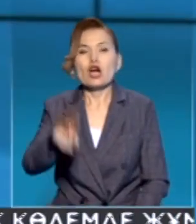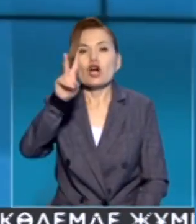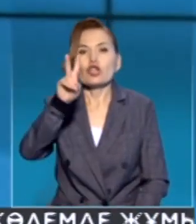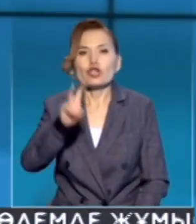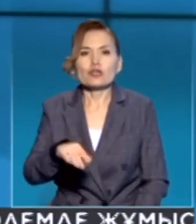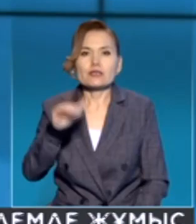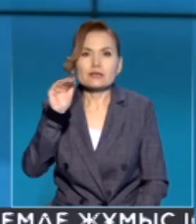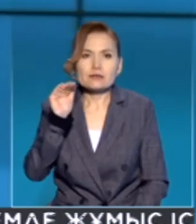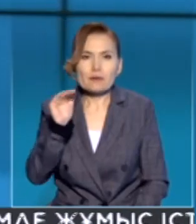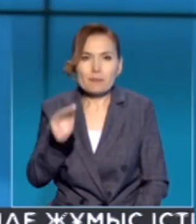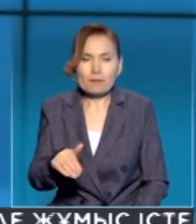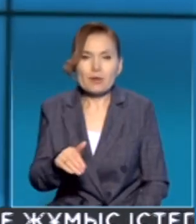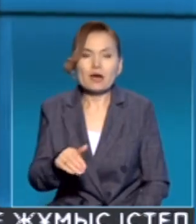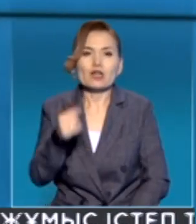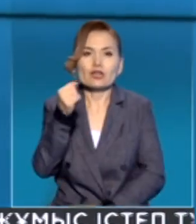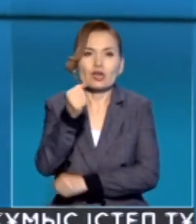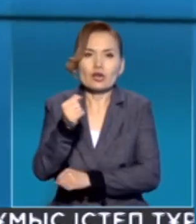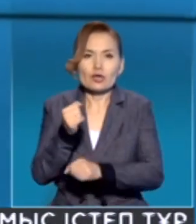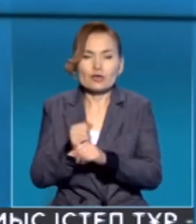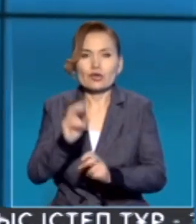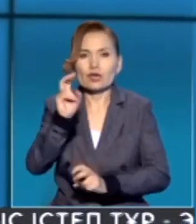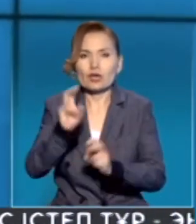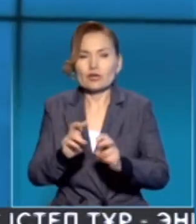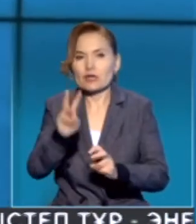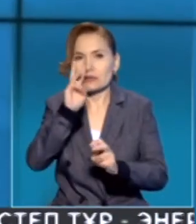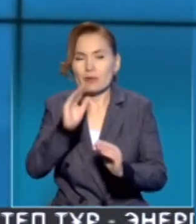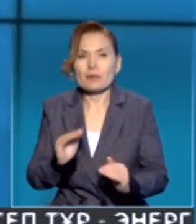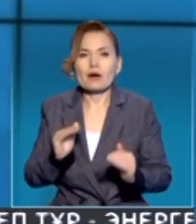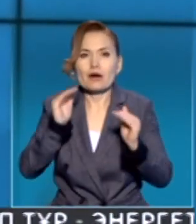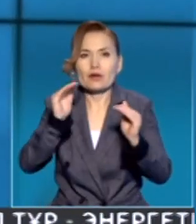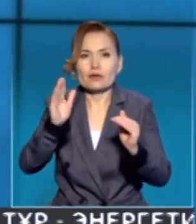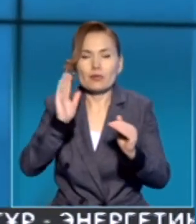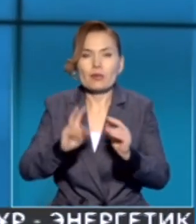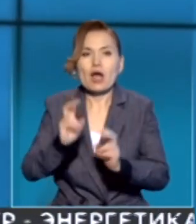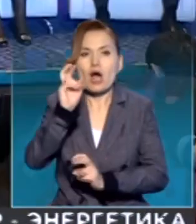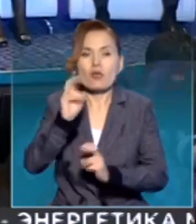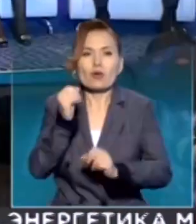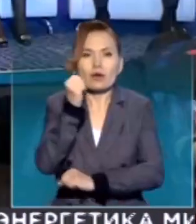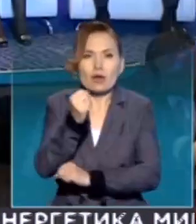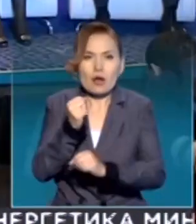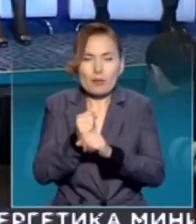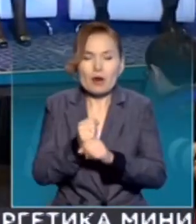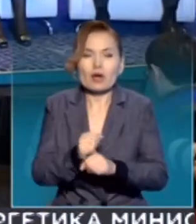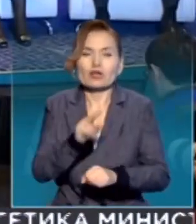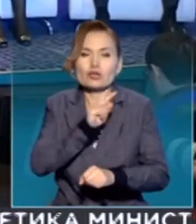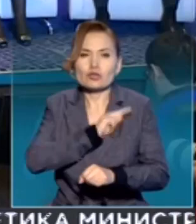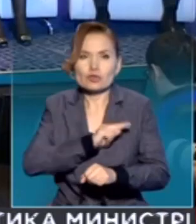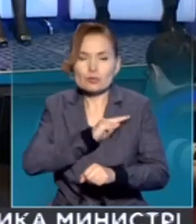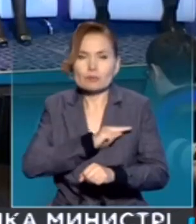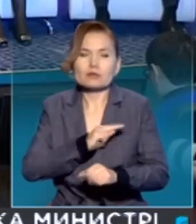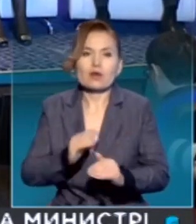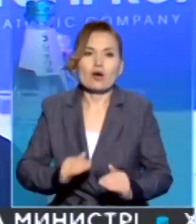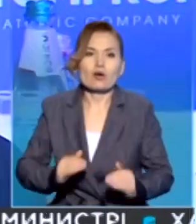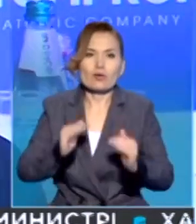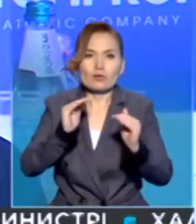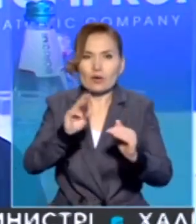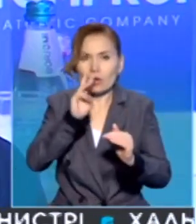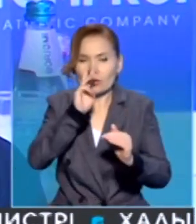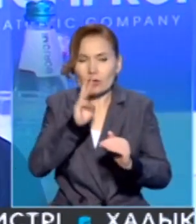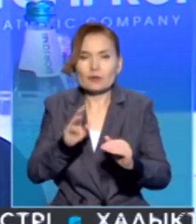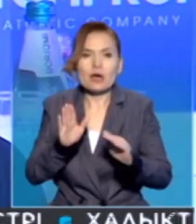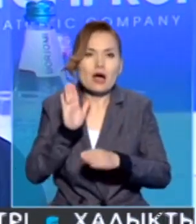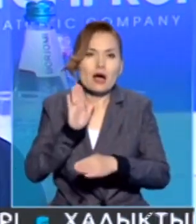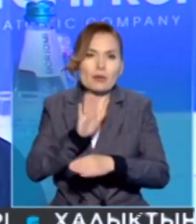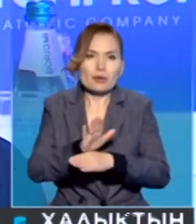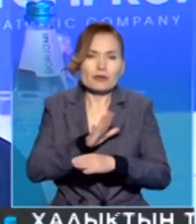200 мыңнан аса Катардағы жұмысшының табыс артады. Бұл өндіріс саласындағы адамдарға ғана түзілген жоспар. Бүгін вице-премьер Ералы Тоғжановтың